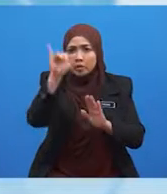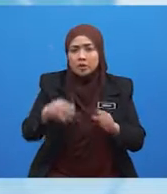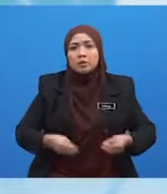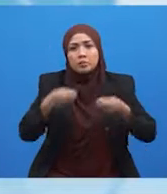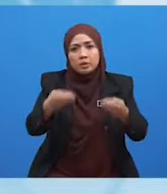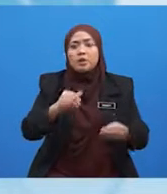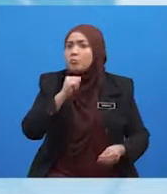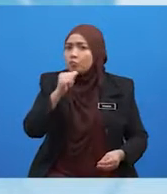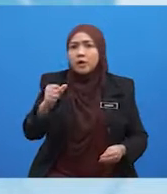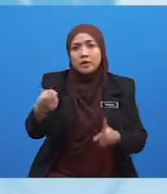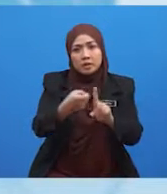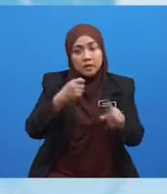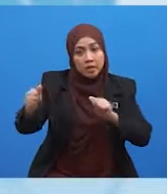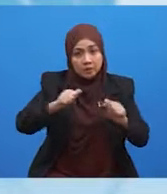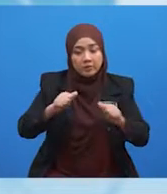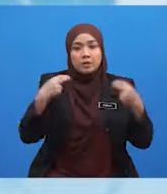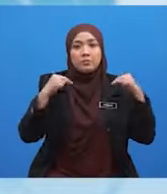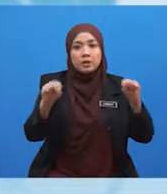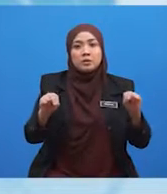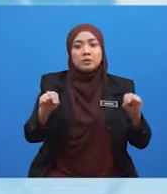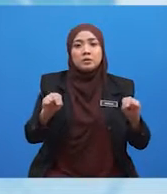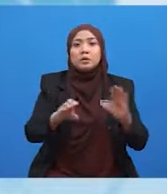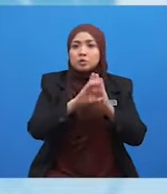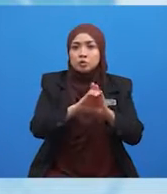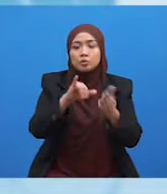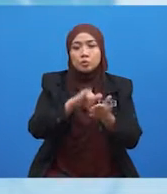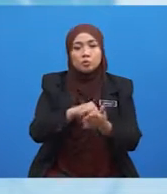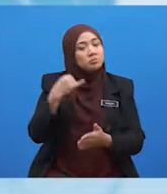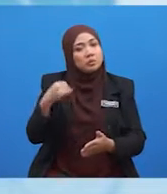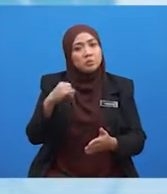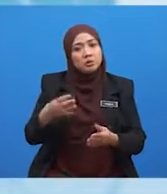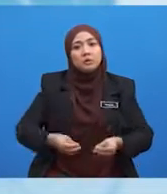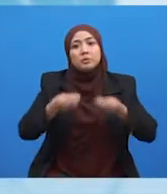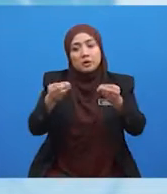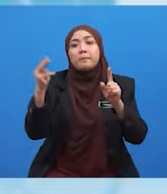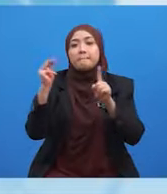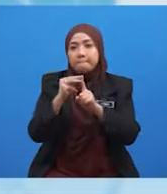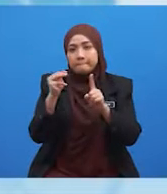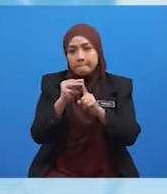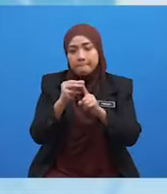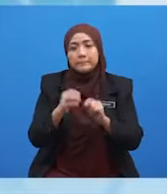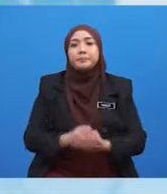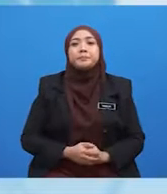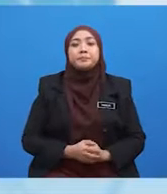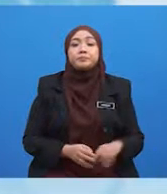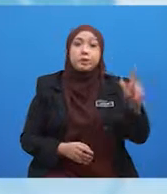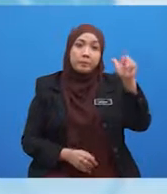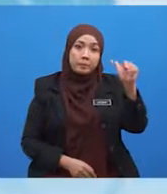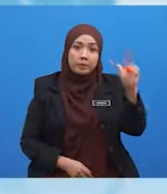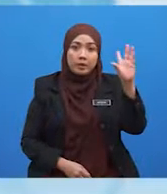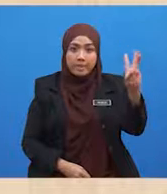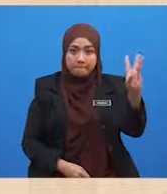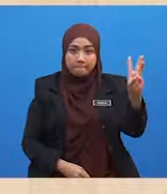yang diberi bukan dari aktifnya Agan make contoh tersebut tidak akan diberikan maka tips